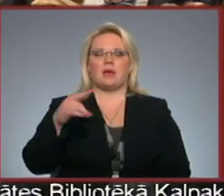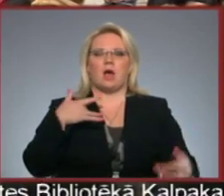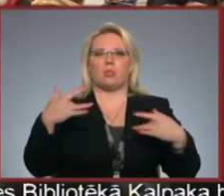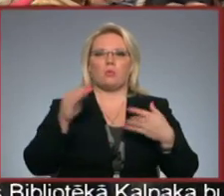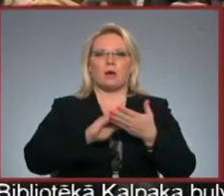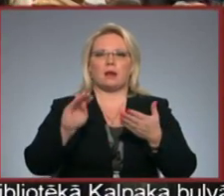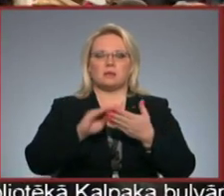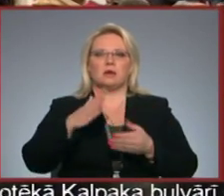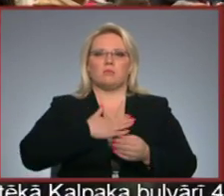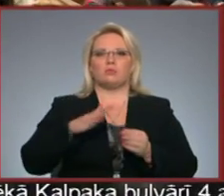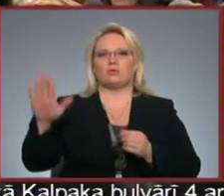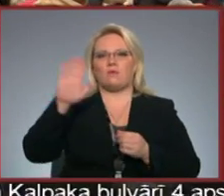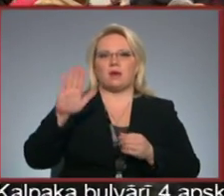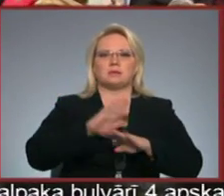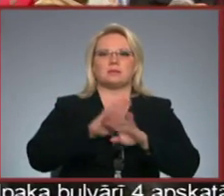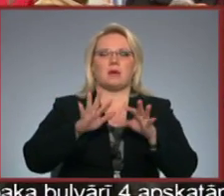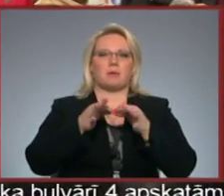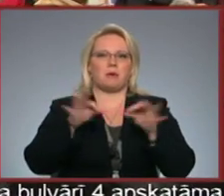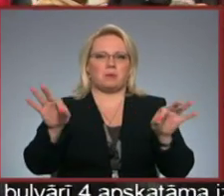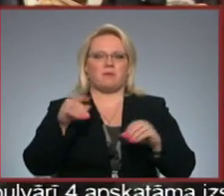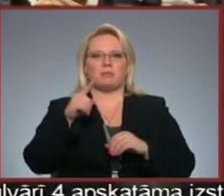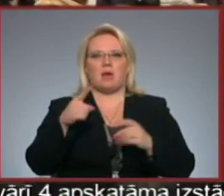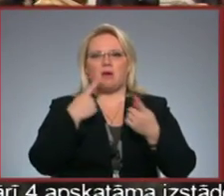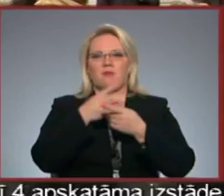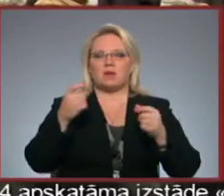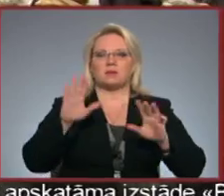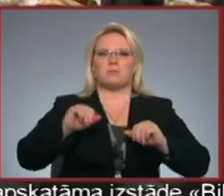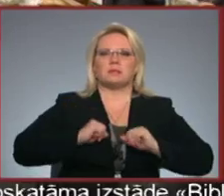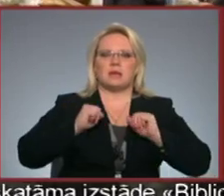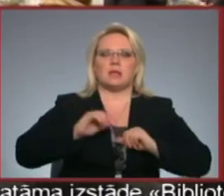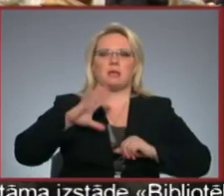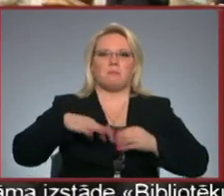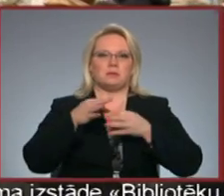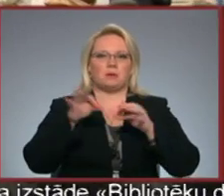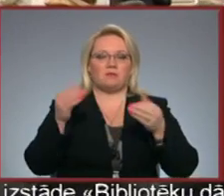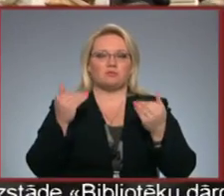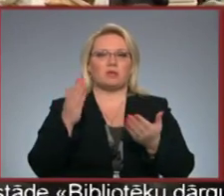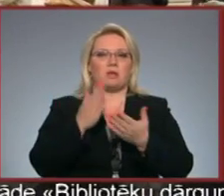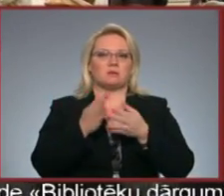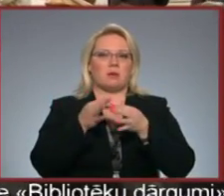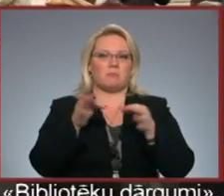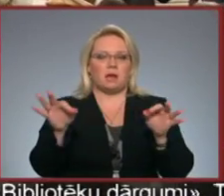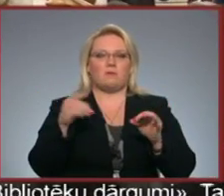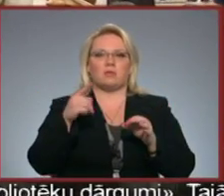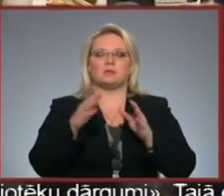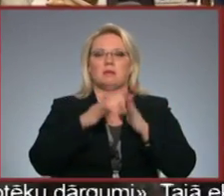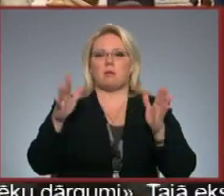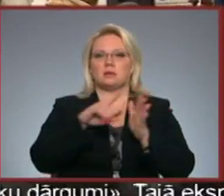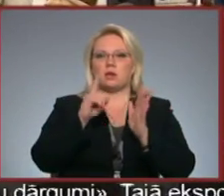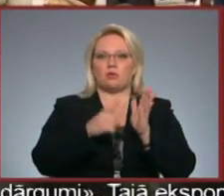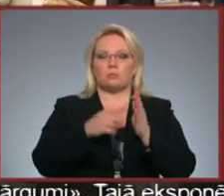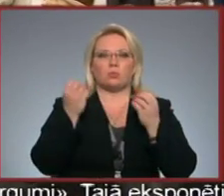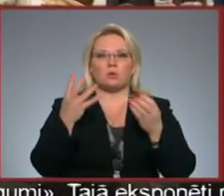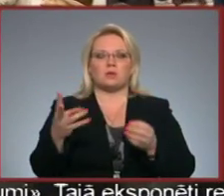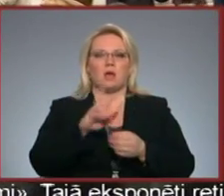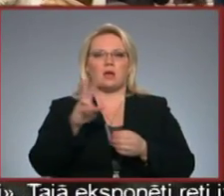rakstīta laikā, kad mūsu valstis nebija brīvas, manuprāt, tā vēsta par centieniem pēc brīvības. Šodien mēs esam brīvi, un tad nu ir lielais jautājums